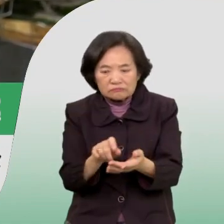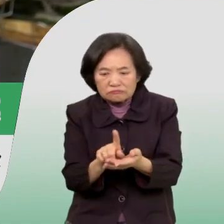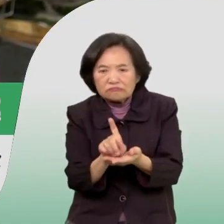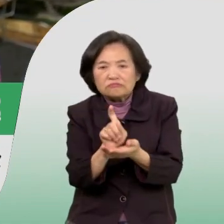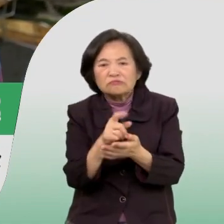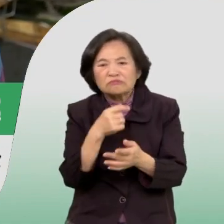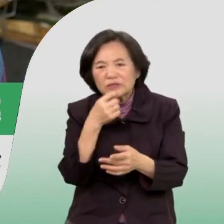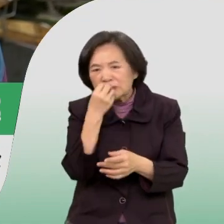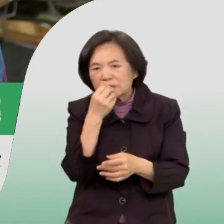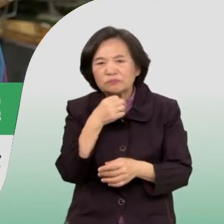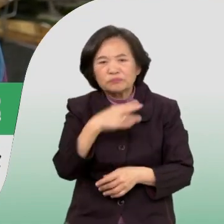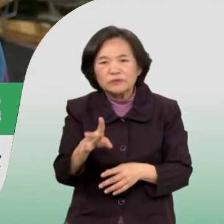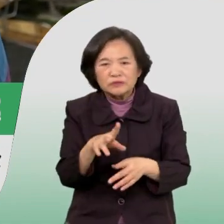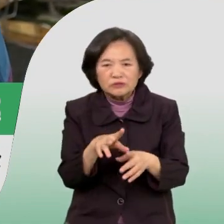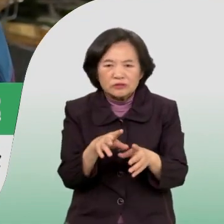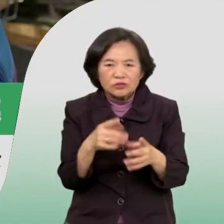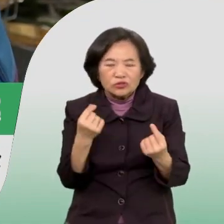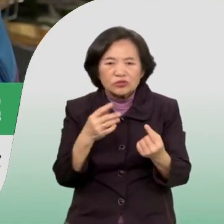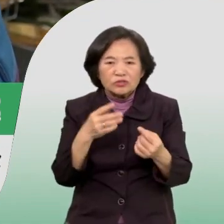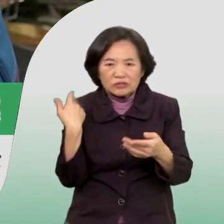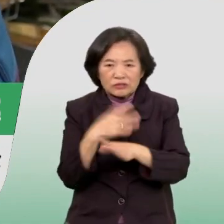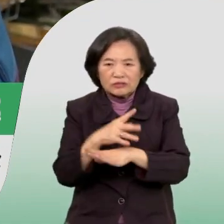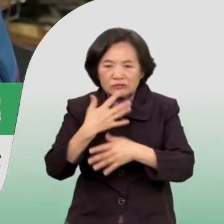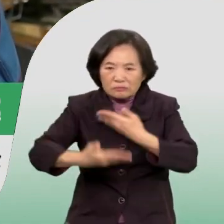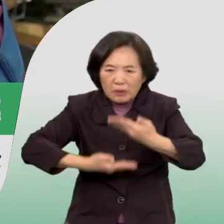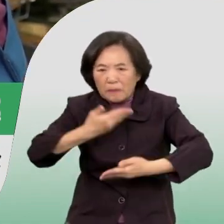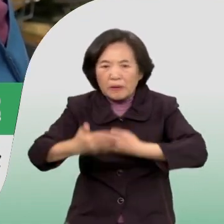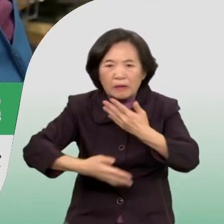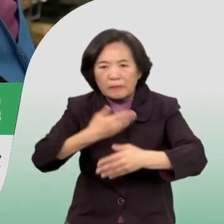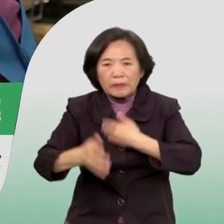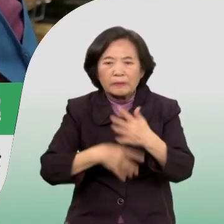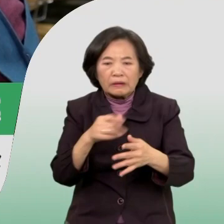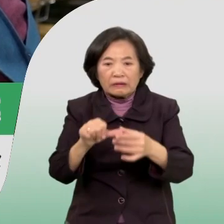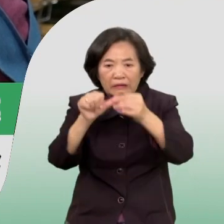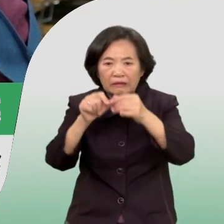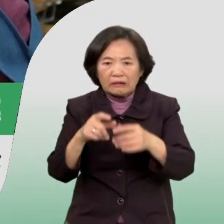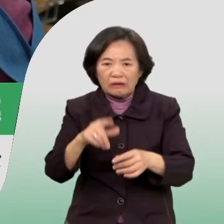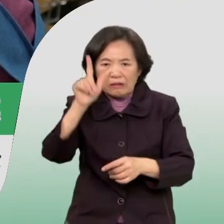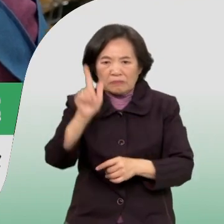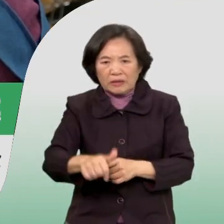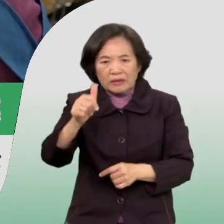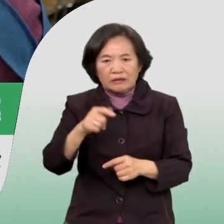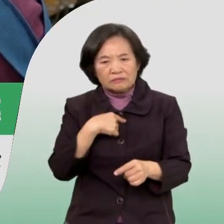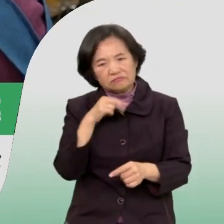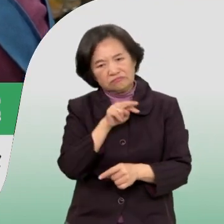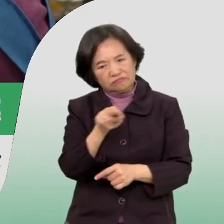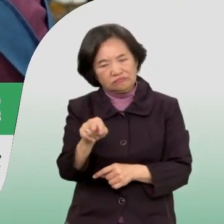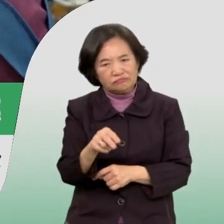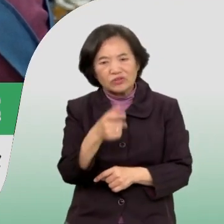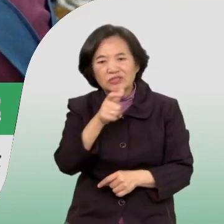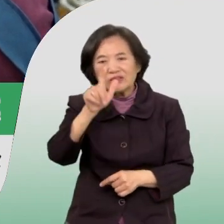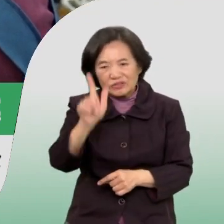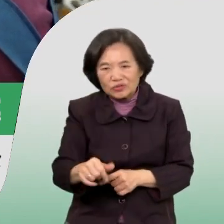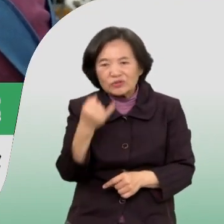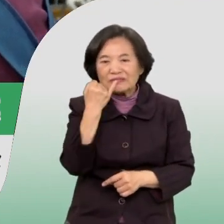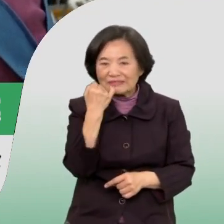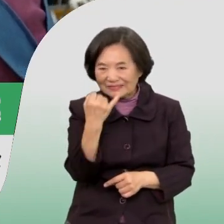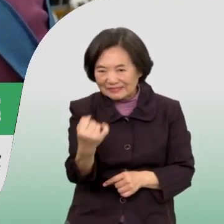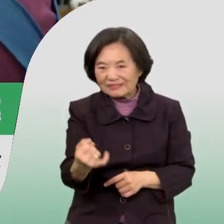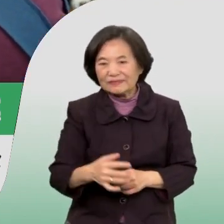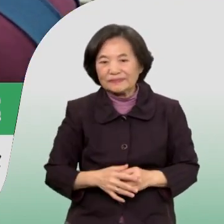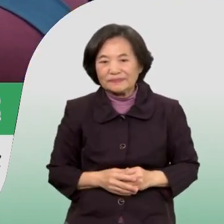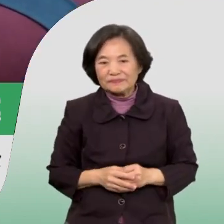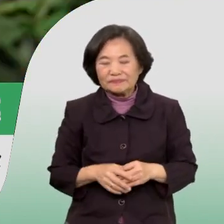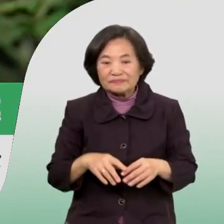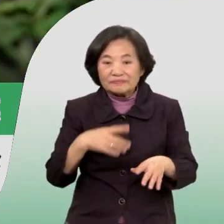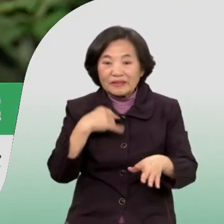五年厂看起像，都要像嗯煮熟个样安样新鲜呐，故是安尼熟厂的。 厂的医